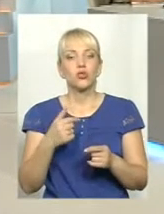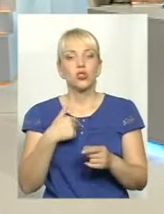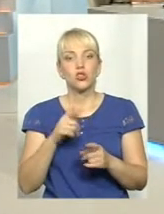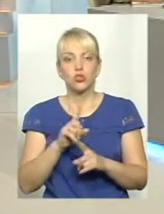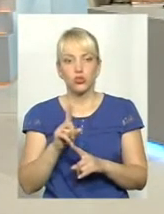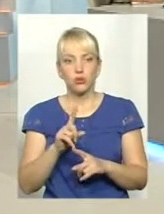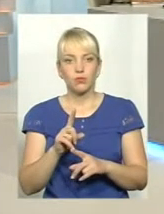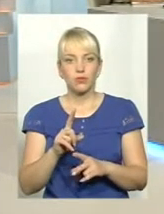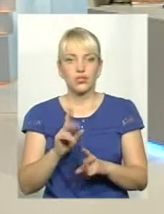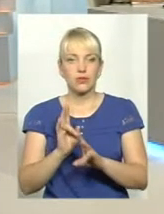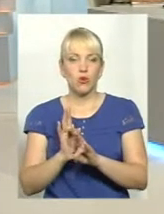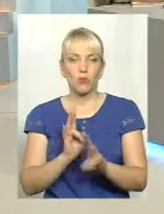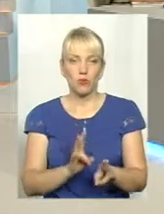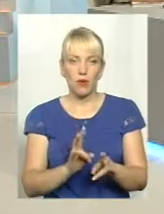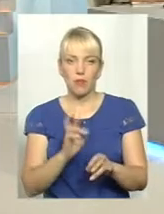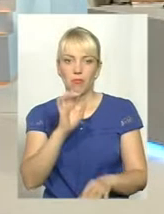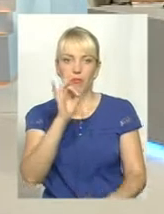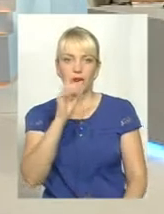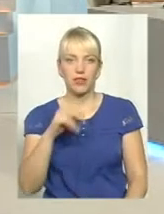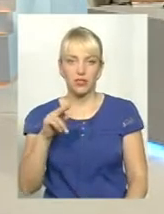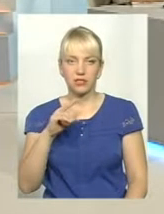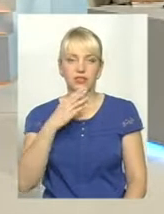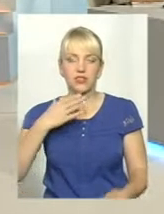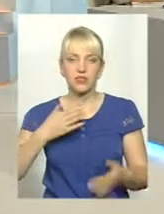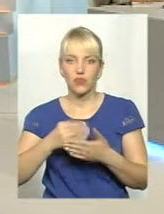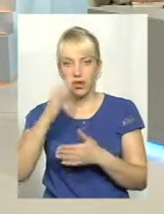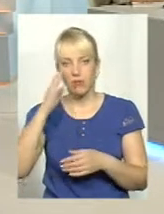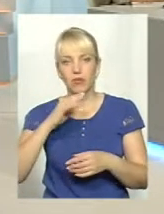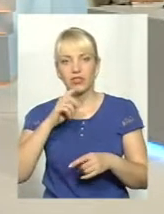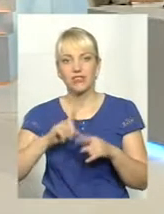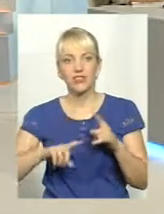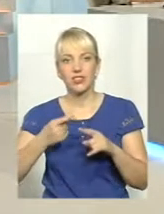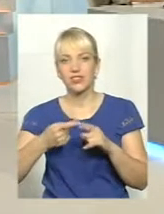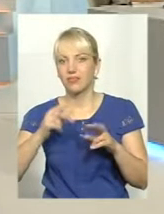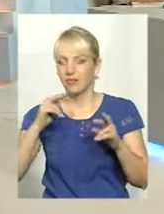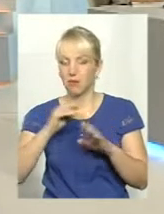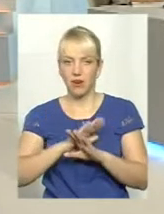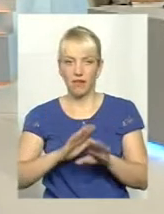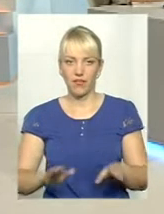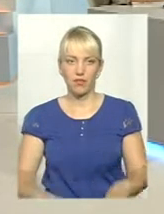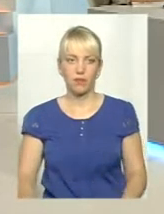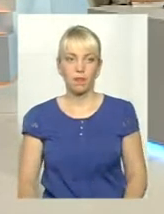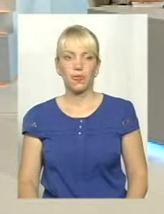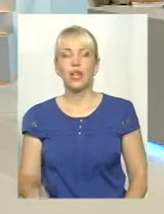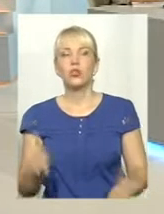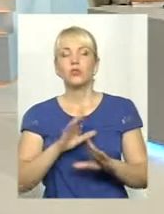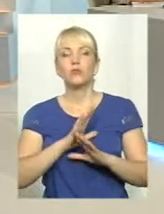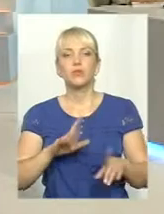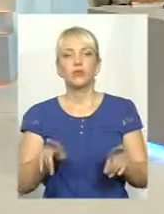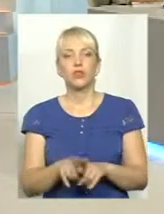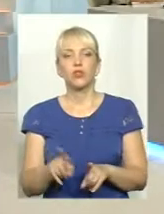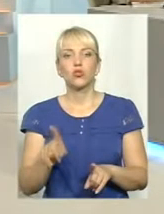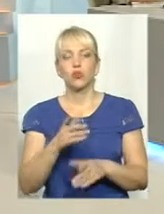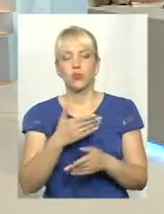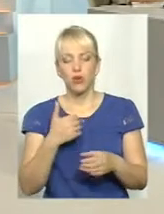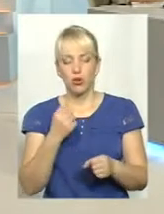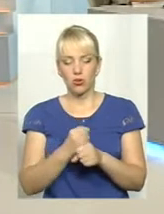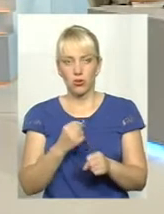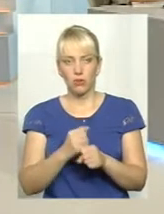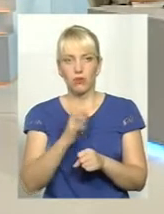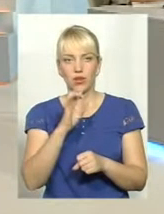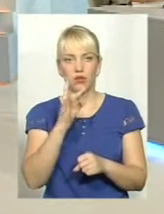плюс гарантування якості отримання послуг і товарів для споживача. І це дуже серйозна справа,